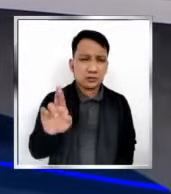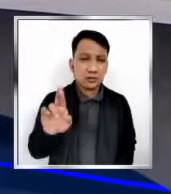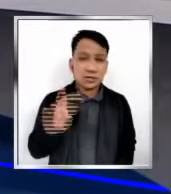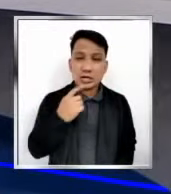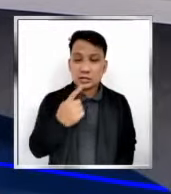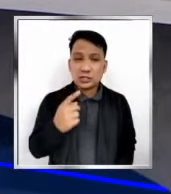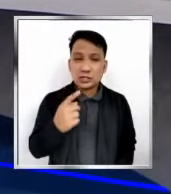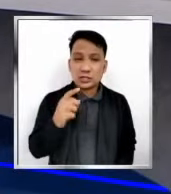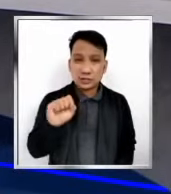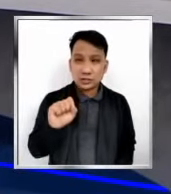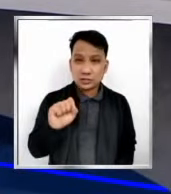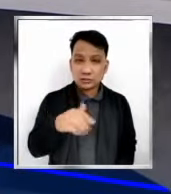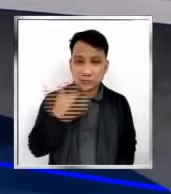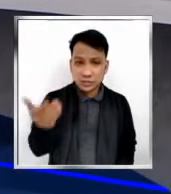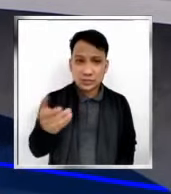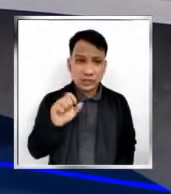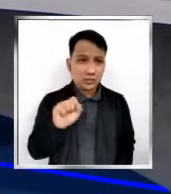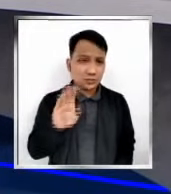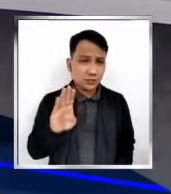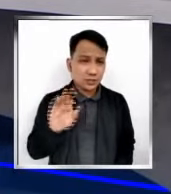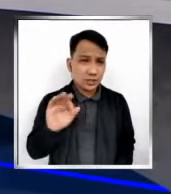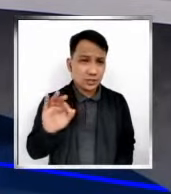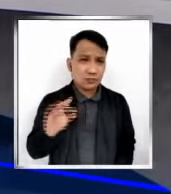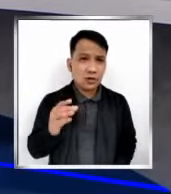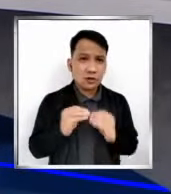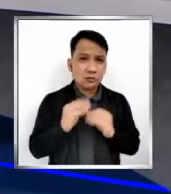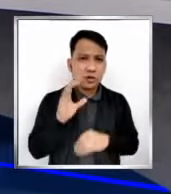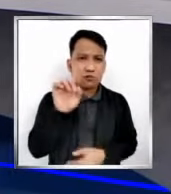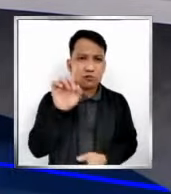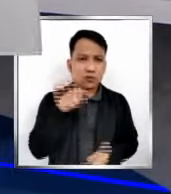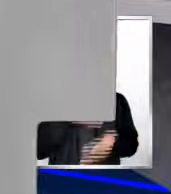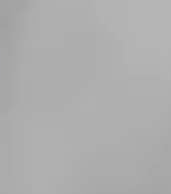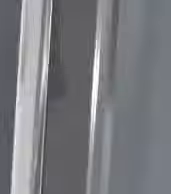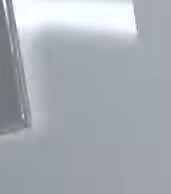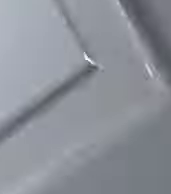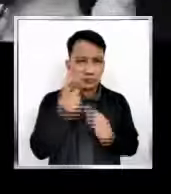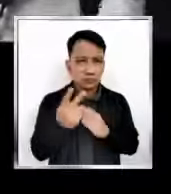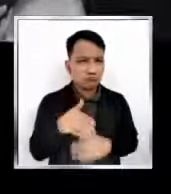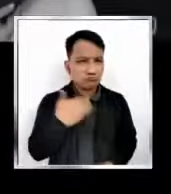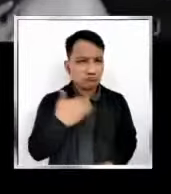than 1 million views na sa YouTube. Watch this.